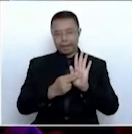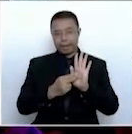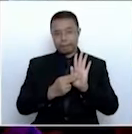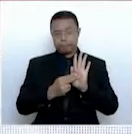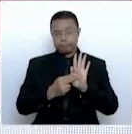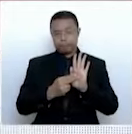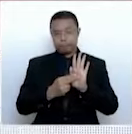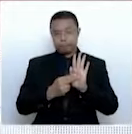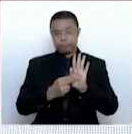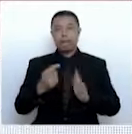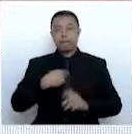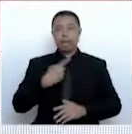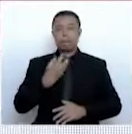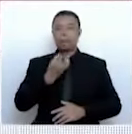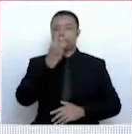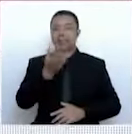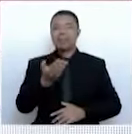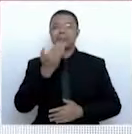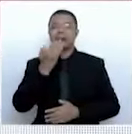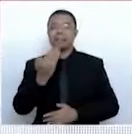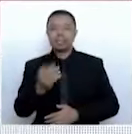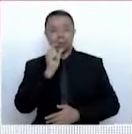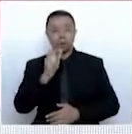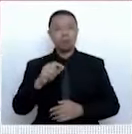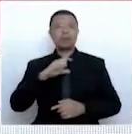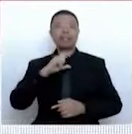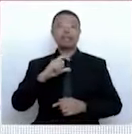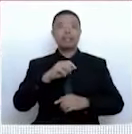datang. Kami mengucapkan terima kasih kepada para